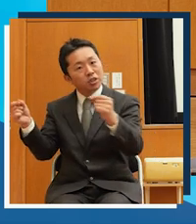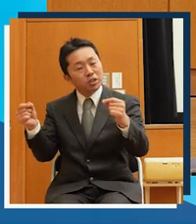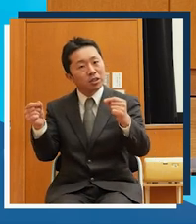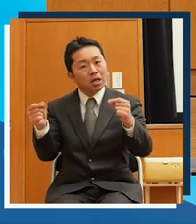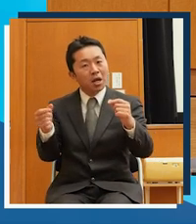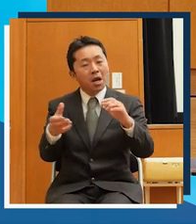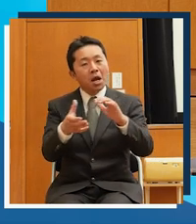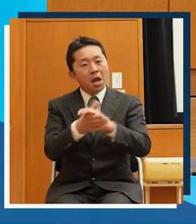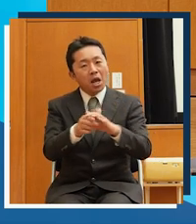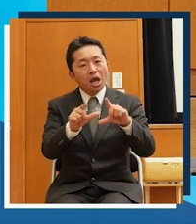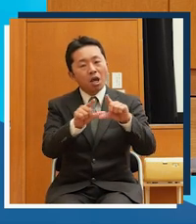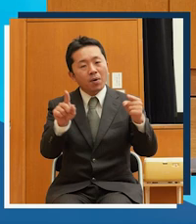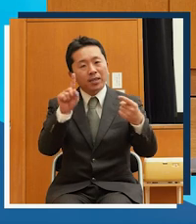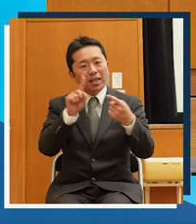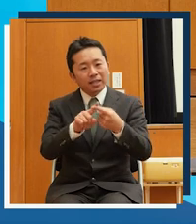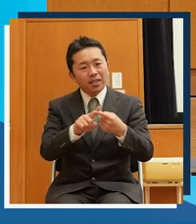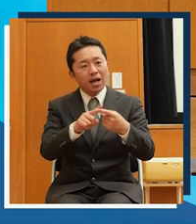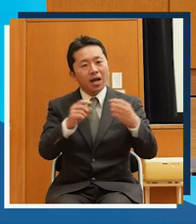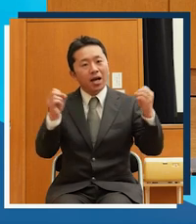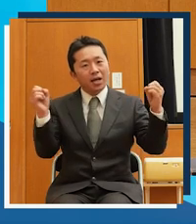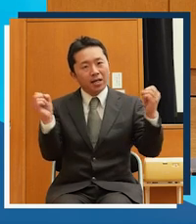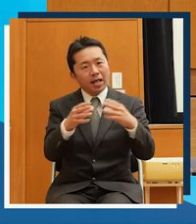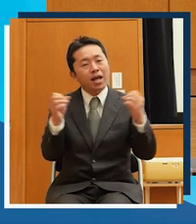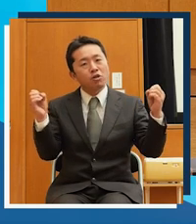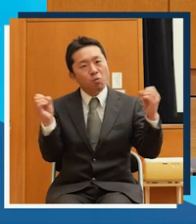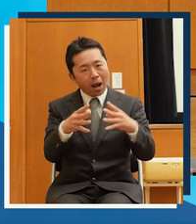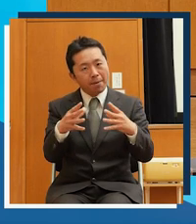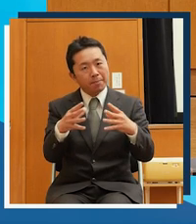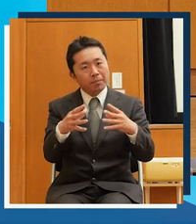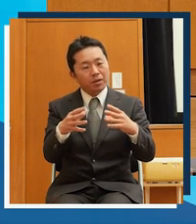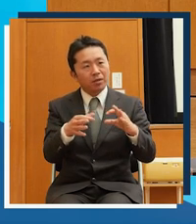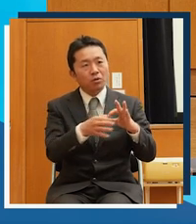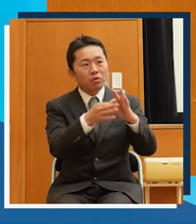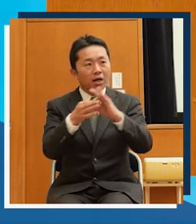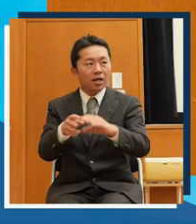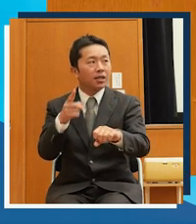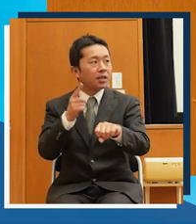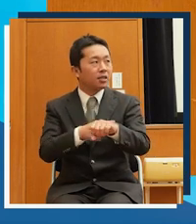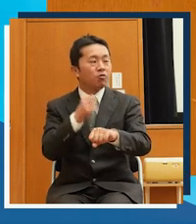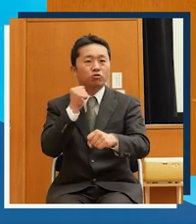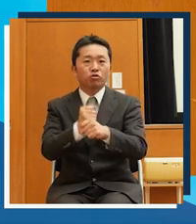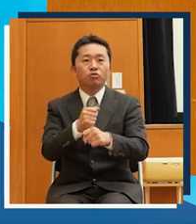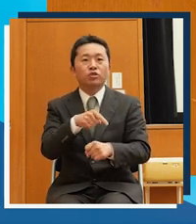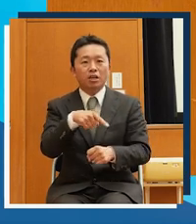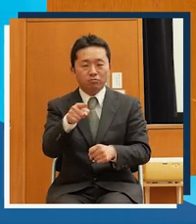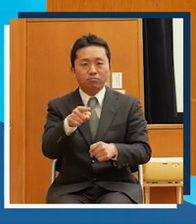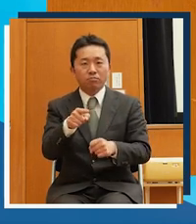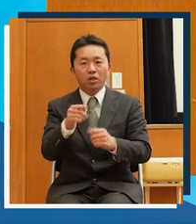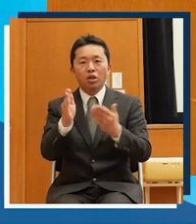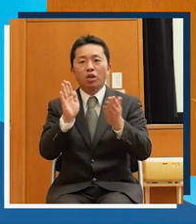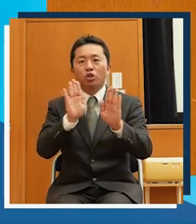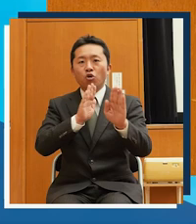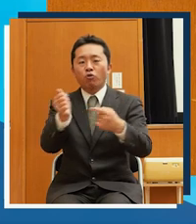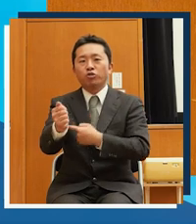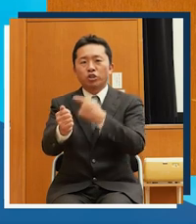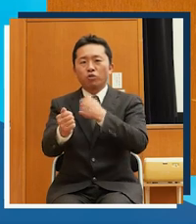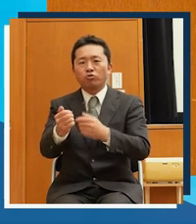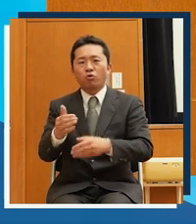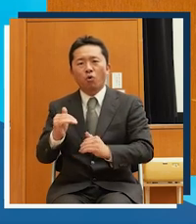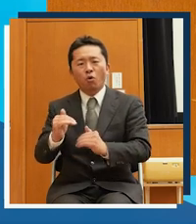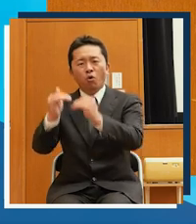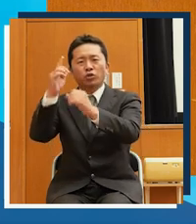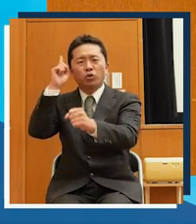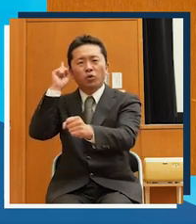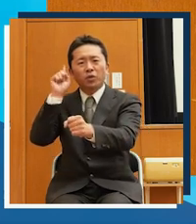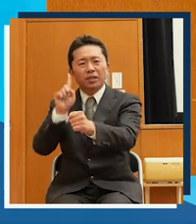な外交を主体として対話によるその関係性を作っていくことつまり抑止力の向上力だけで